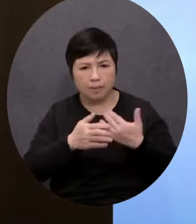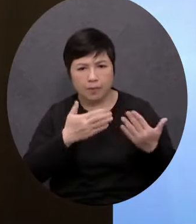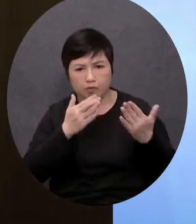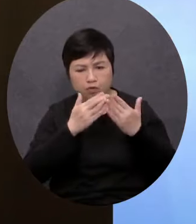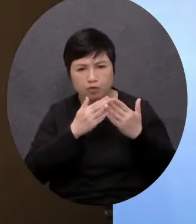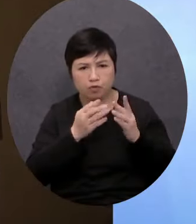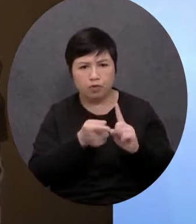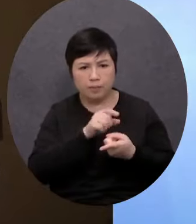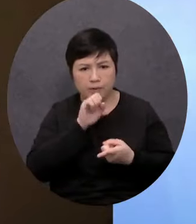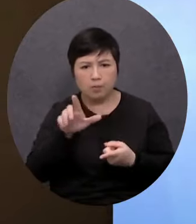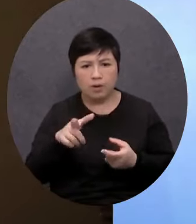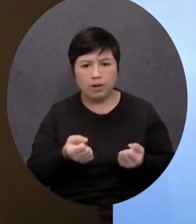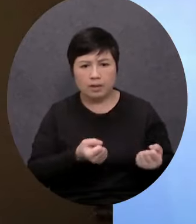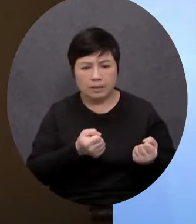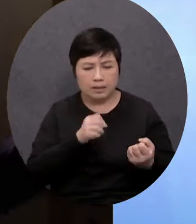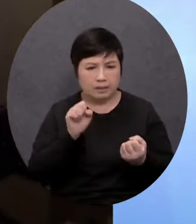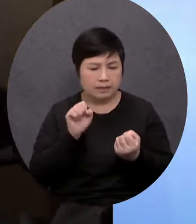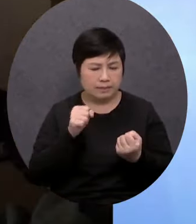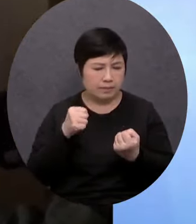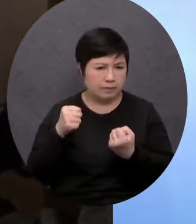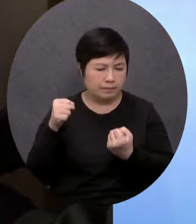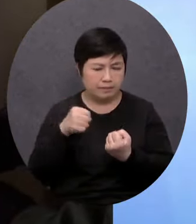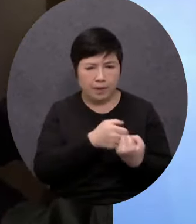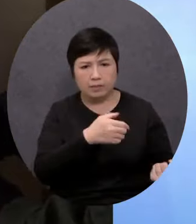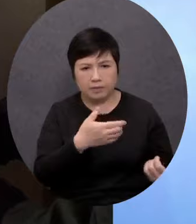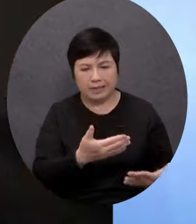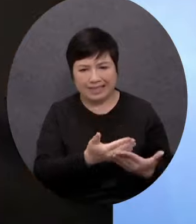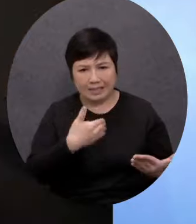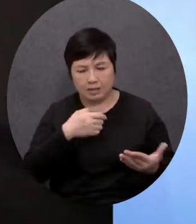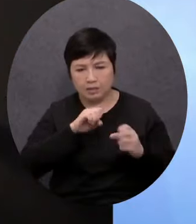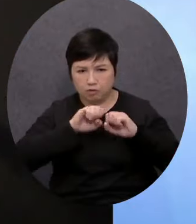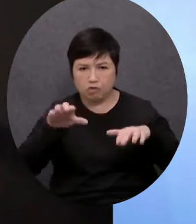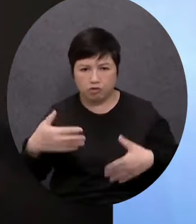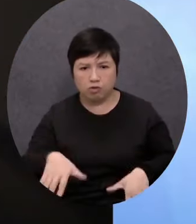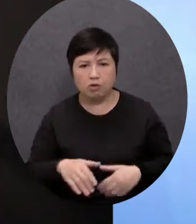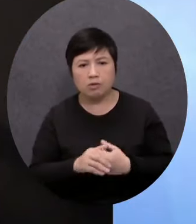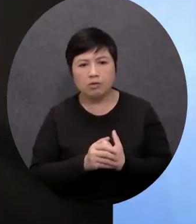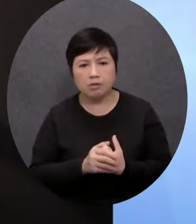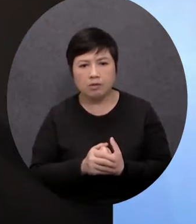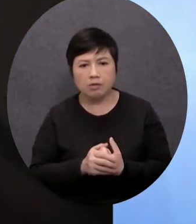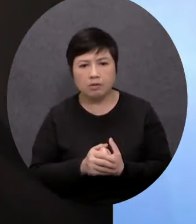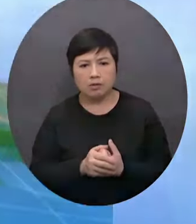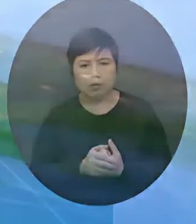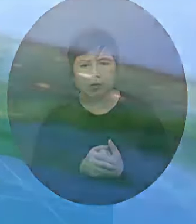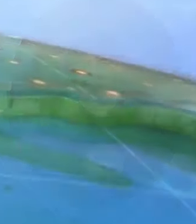在車隊遇襲前作出。香港電台記者林家平報導。